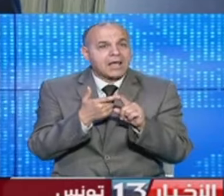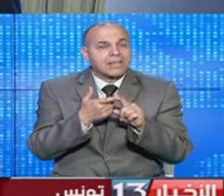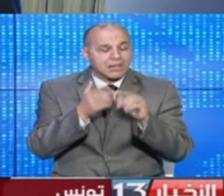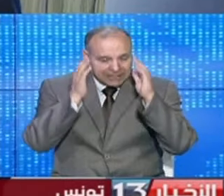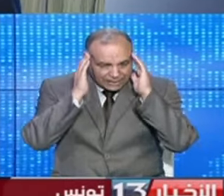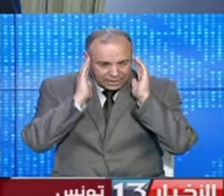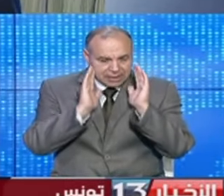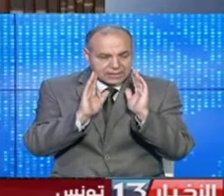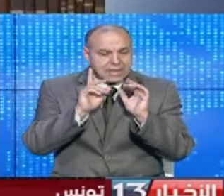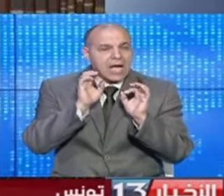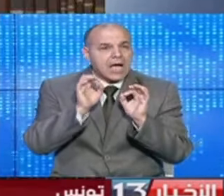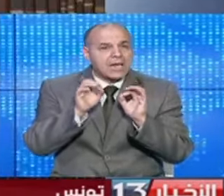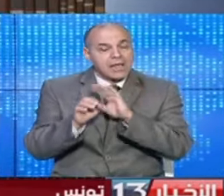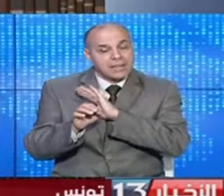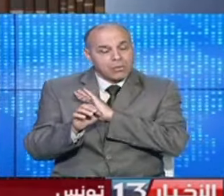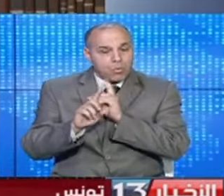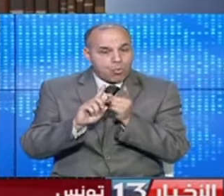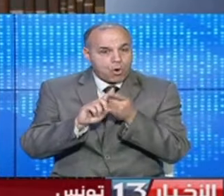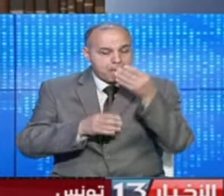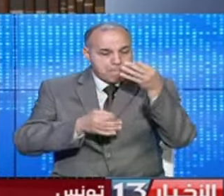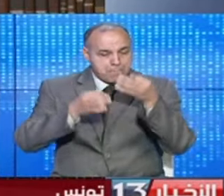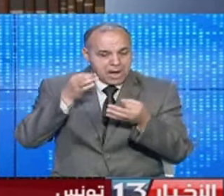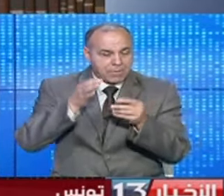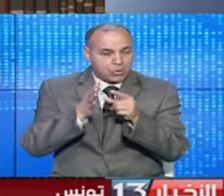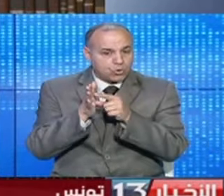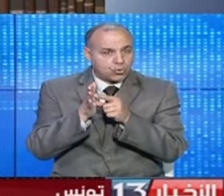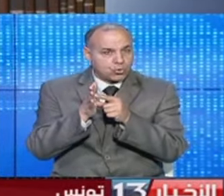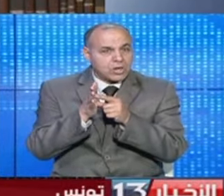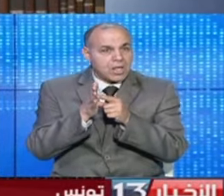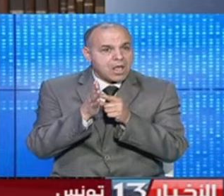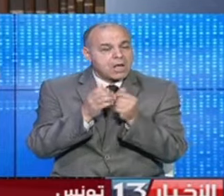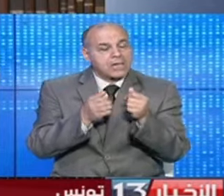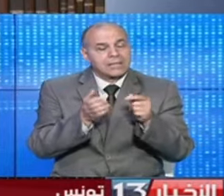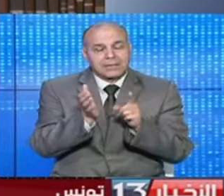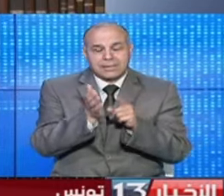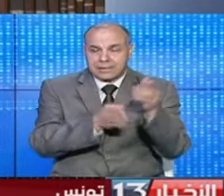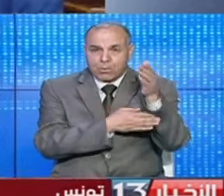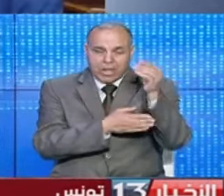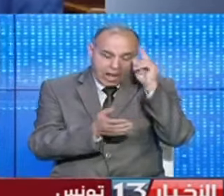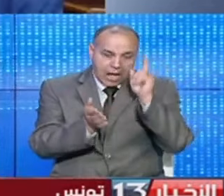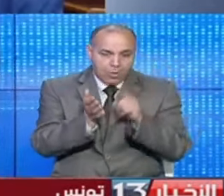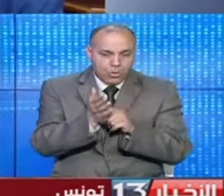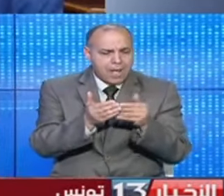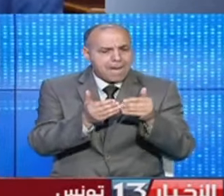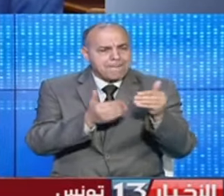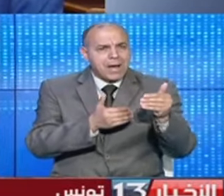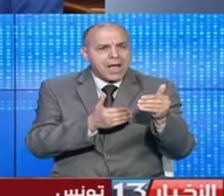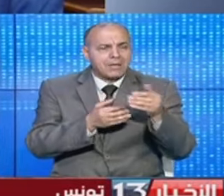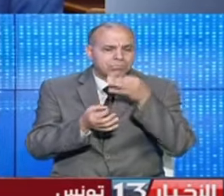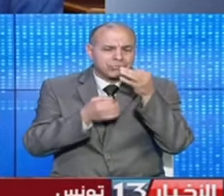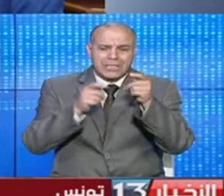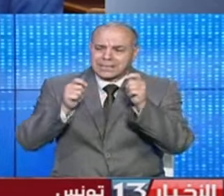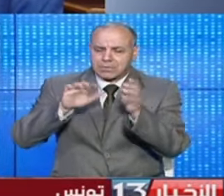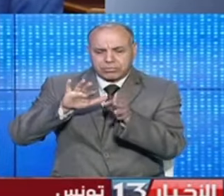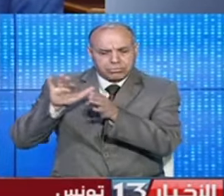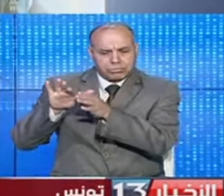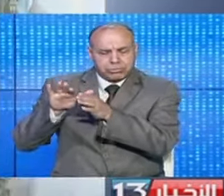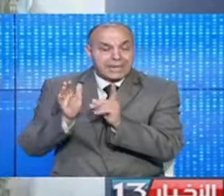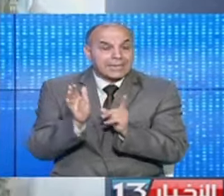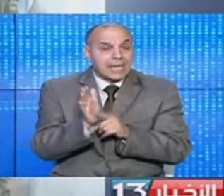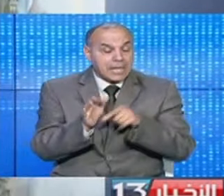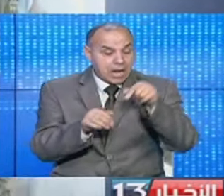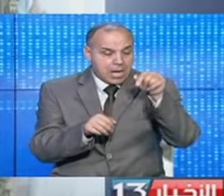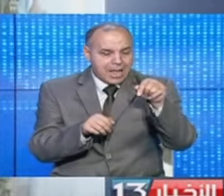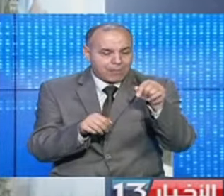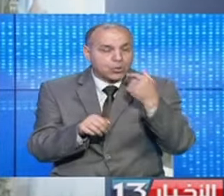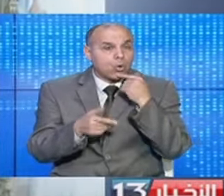التركيز بالخصوص على الدور الأساسي للمحكمة الدستورية في إرساء دولة القانون بعيدا عن الاعتبارات السياسية، والتأكيد على